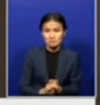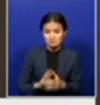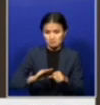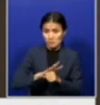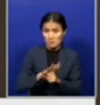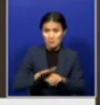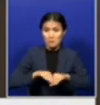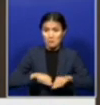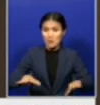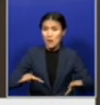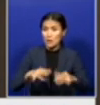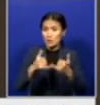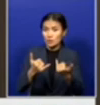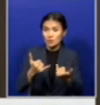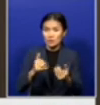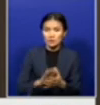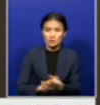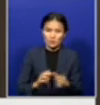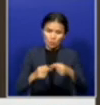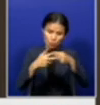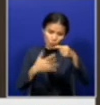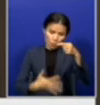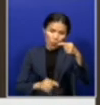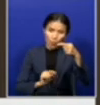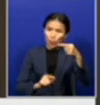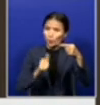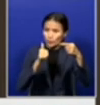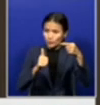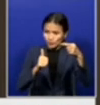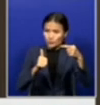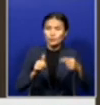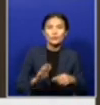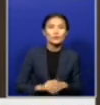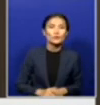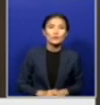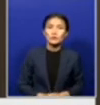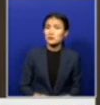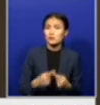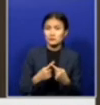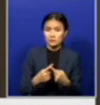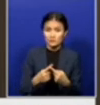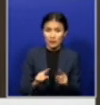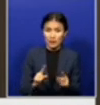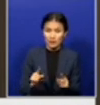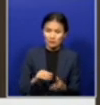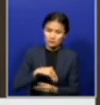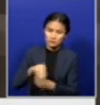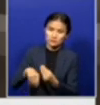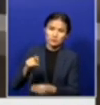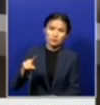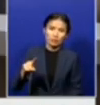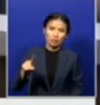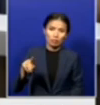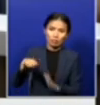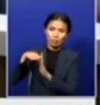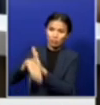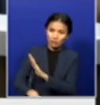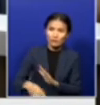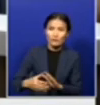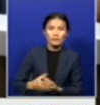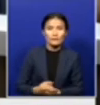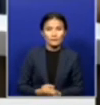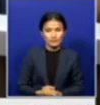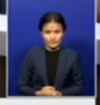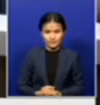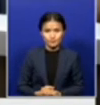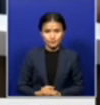ดแต่ก็ได้สร้างความล้มเหลวในการเยียวยาและกอบกู้วิกฤตทางเศรษฐกิจข้อมูลที่เห็นได้ชั